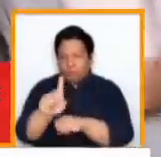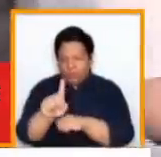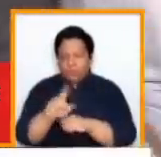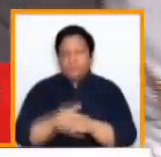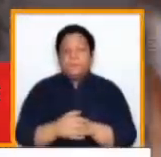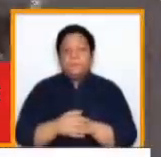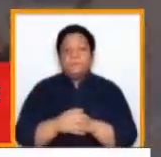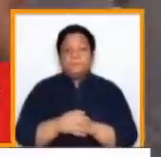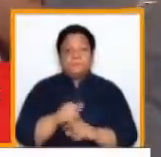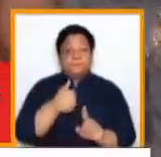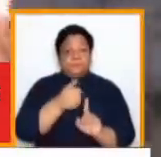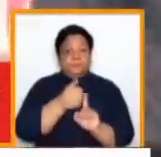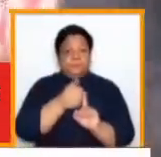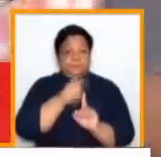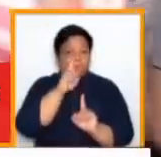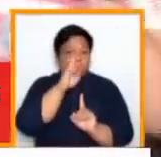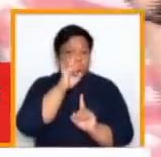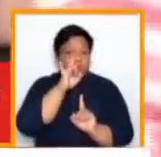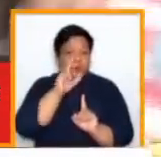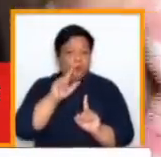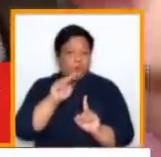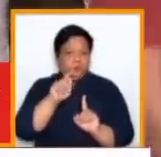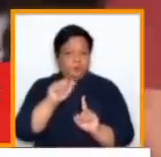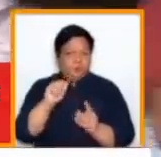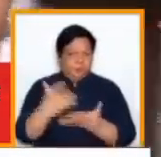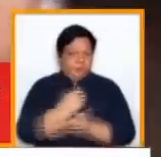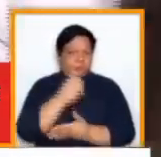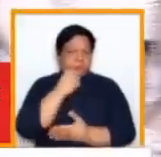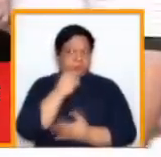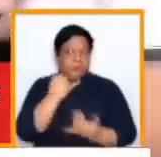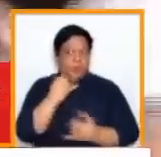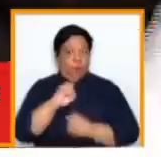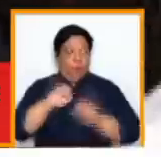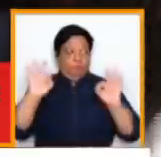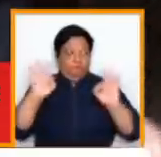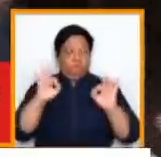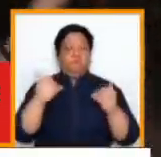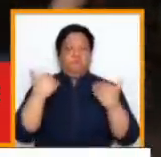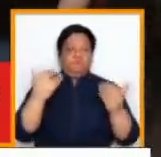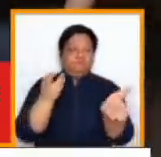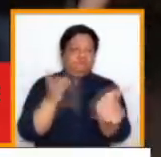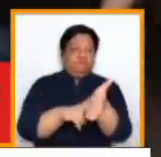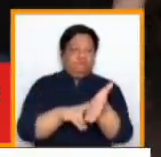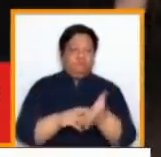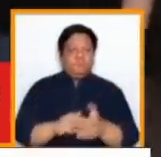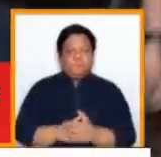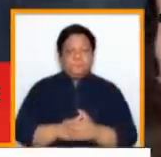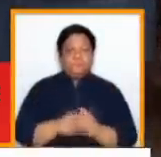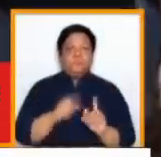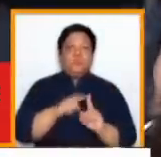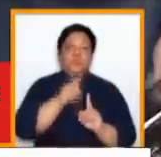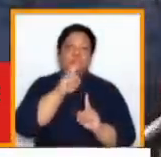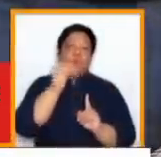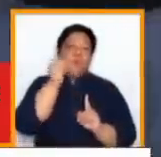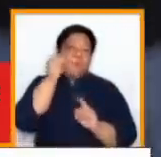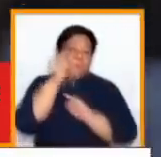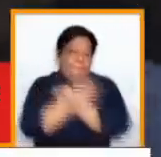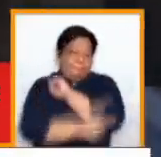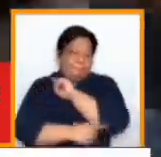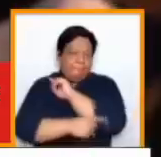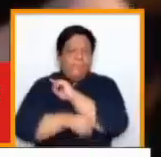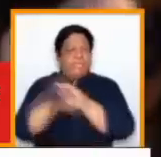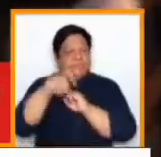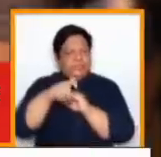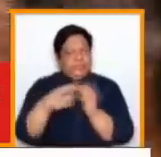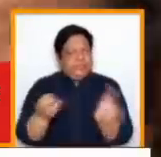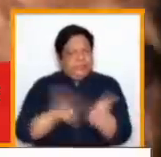kasambahay na si Luneta Malmis, sinamantala ang day off para makapagrehistro. taga-probinsya daw kasi siya, kaya kailangan niya magparehistro ngayon